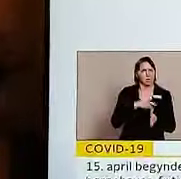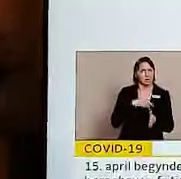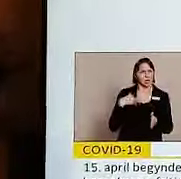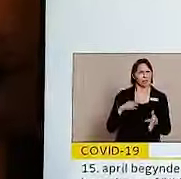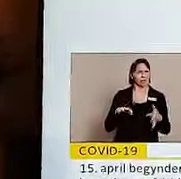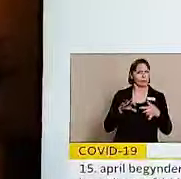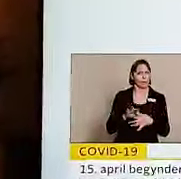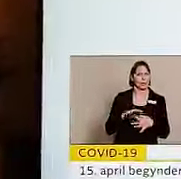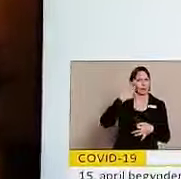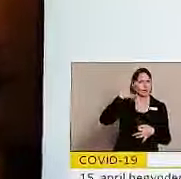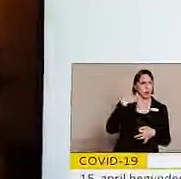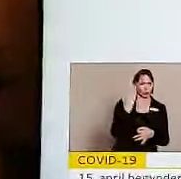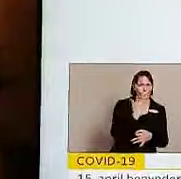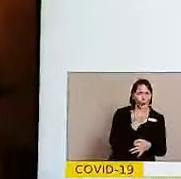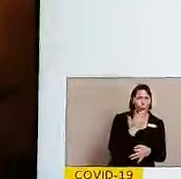وأنه يعني